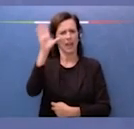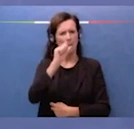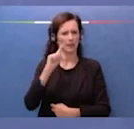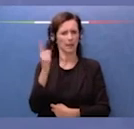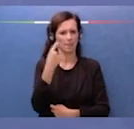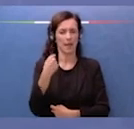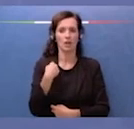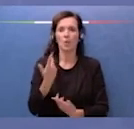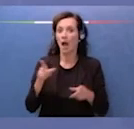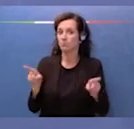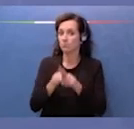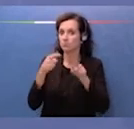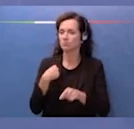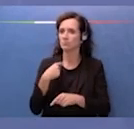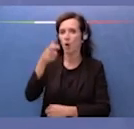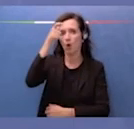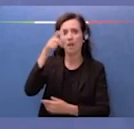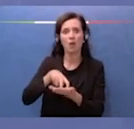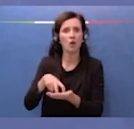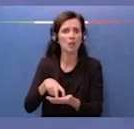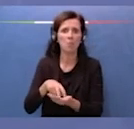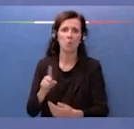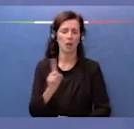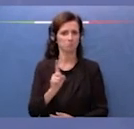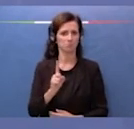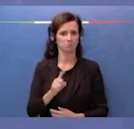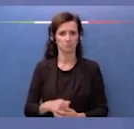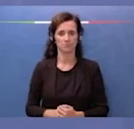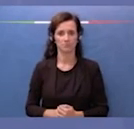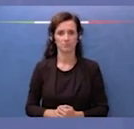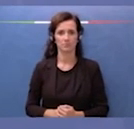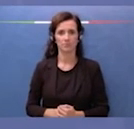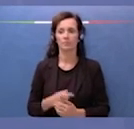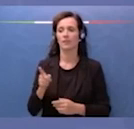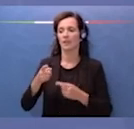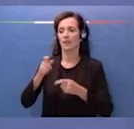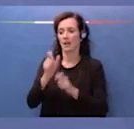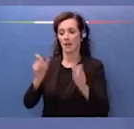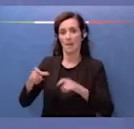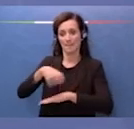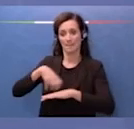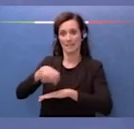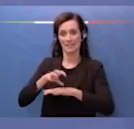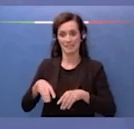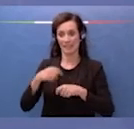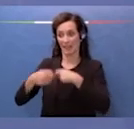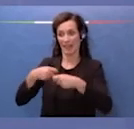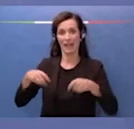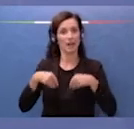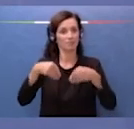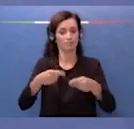nello stesso tempo non mi pare sia stato indebolito ecco quanto alla non presenza dei ministri della lega all'arrivo del consiglio dei